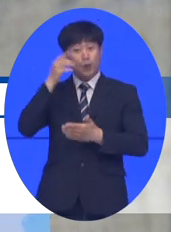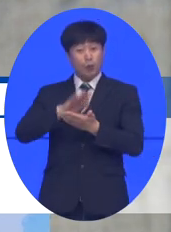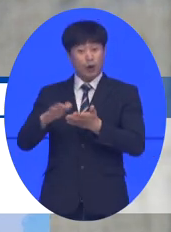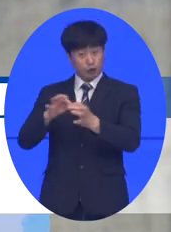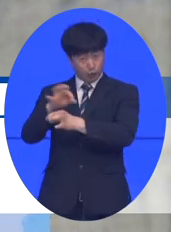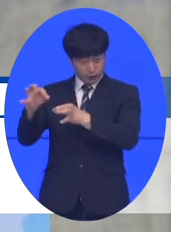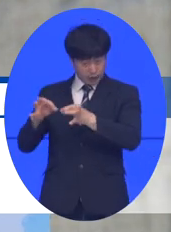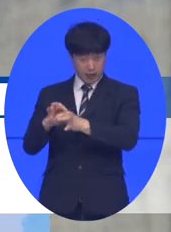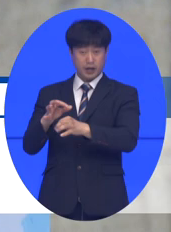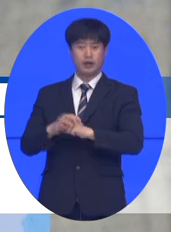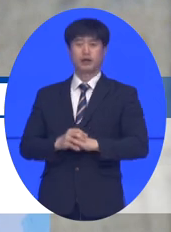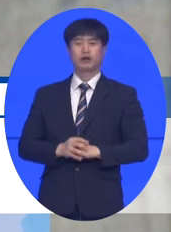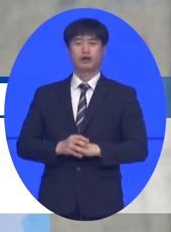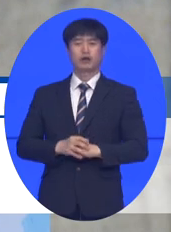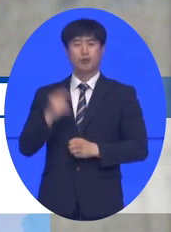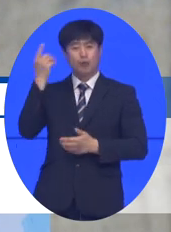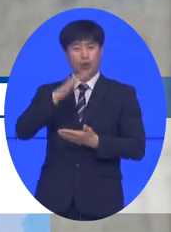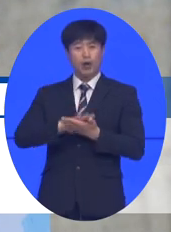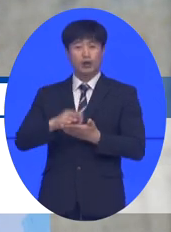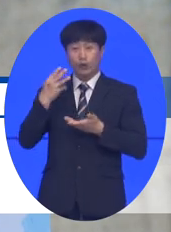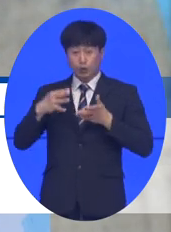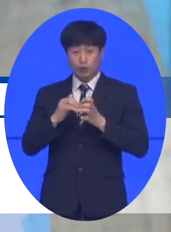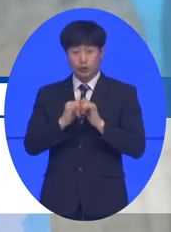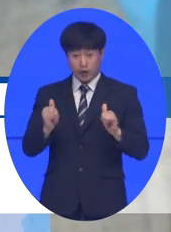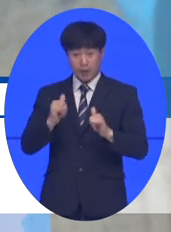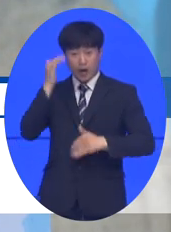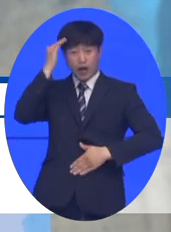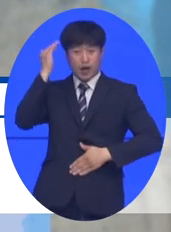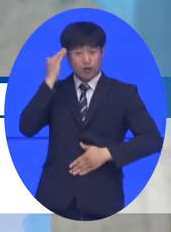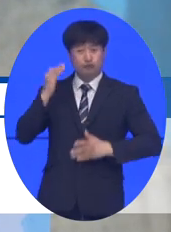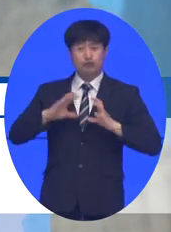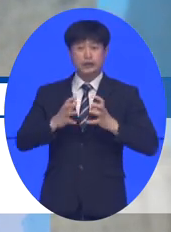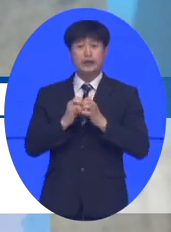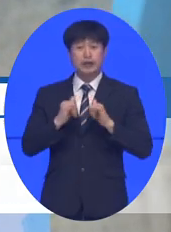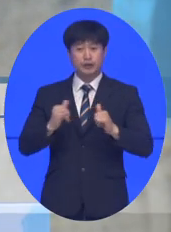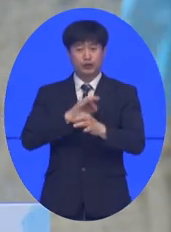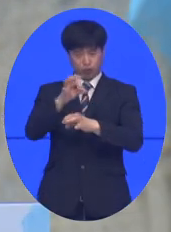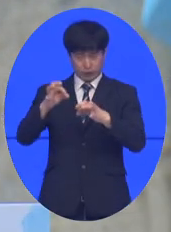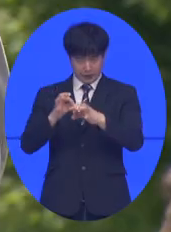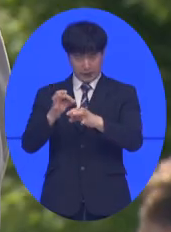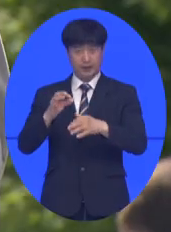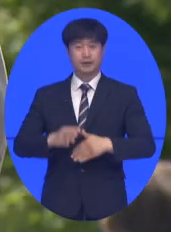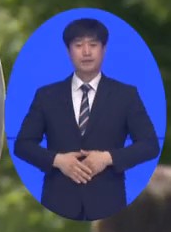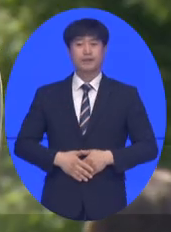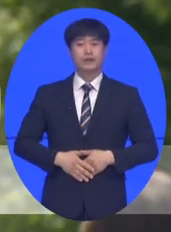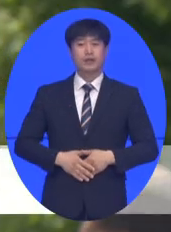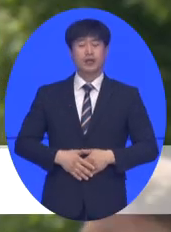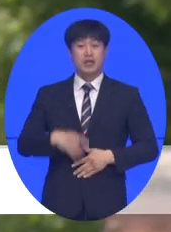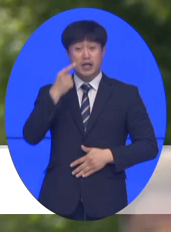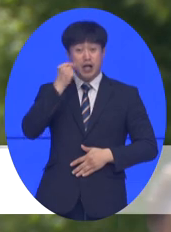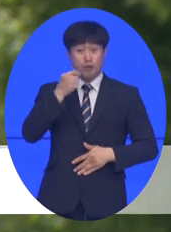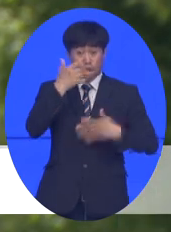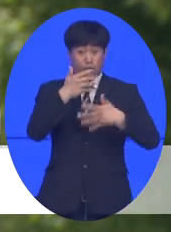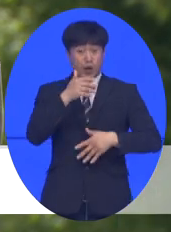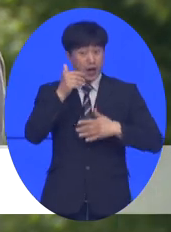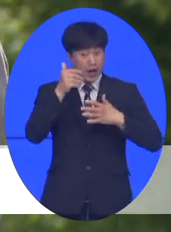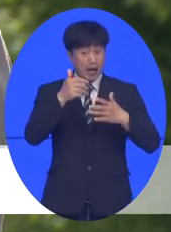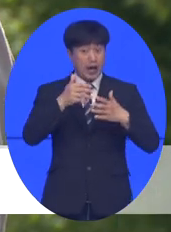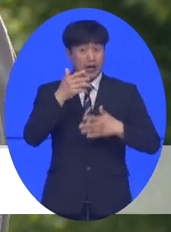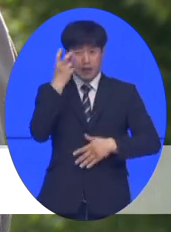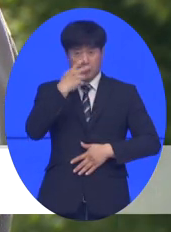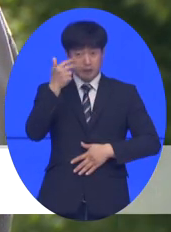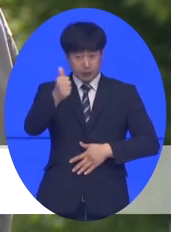평화는 경제입니다. 평화는 경기도민과 대한민국 국민의 경제입니다. 일본 영화감독 이누도